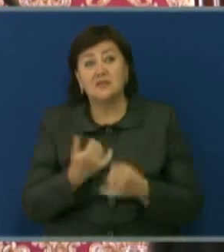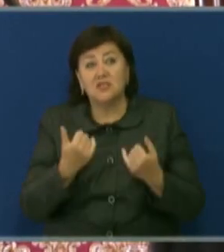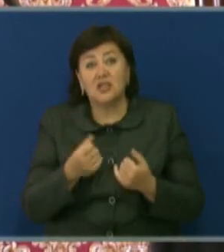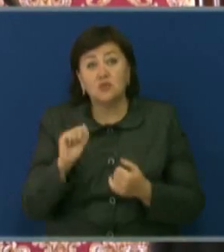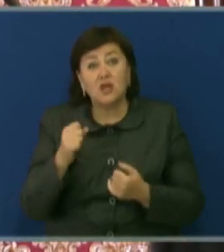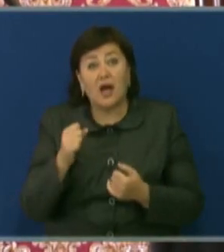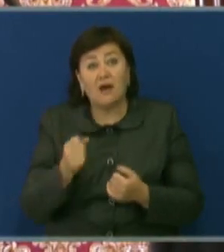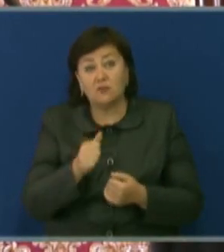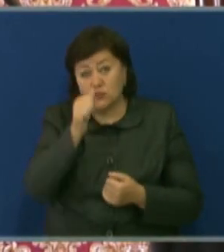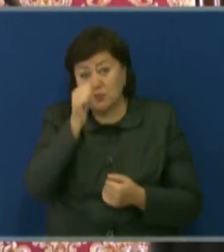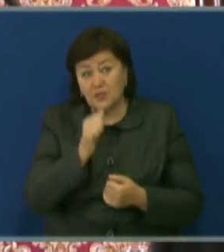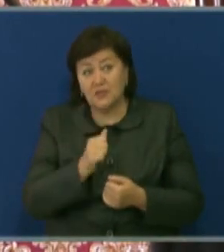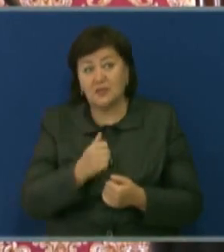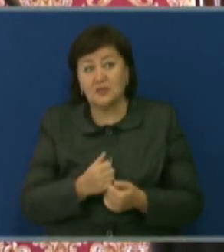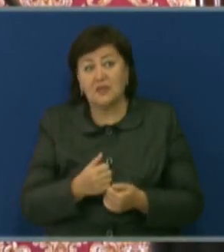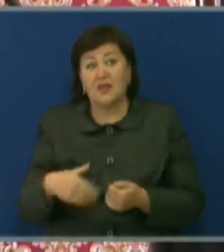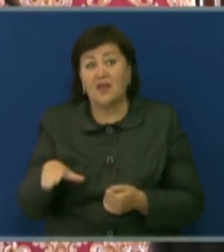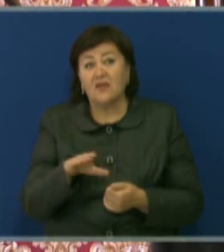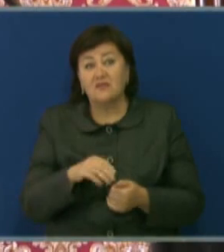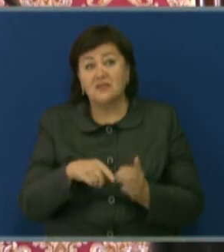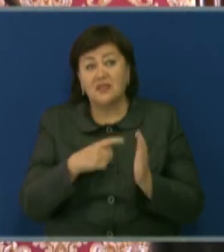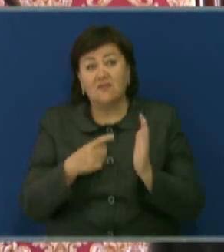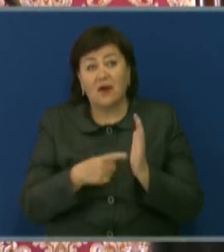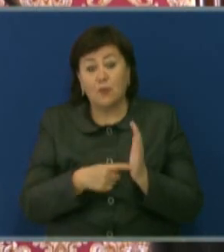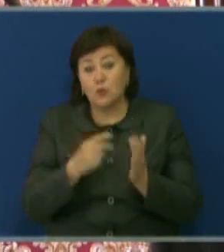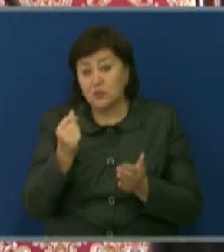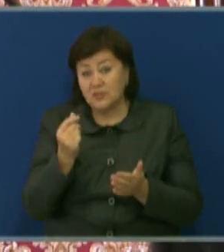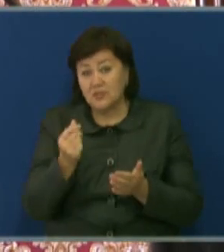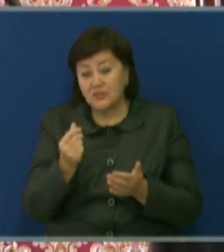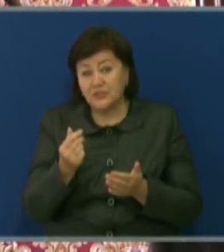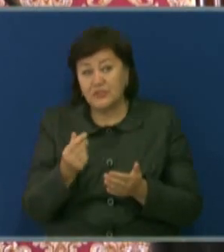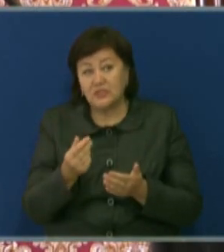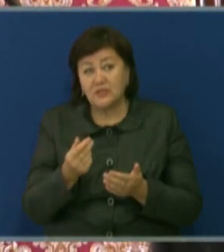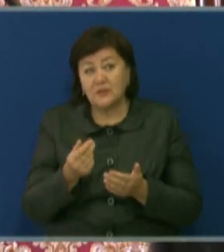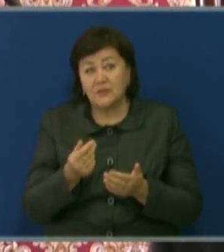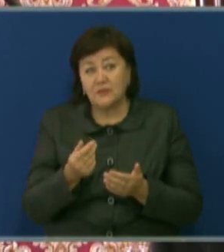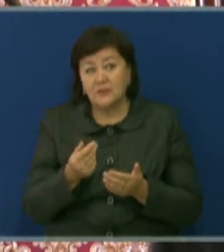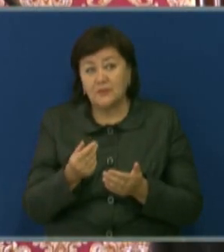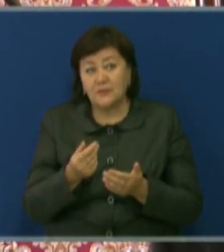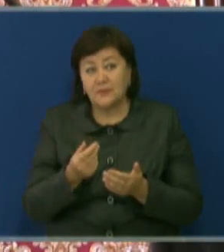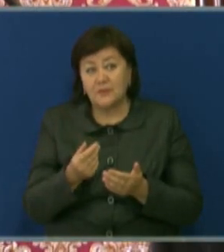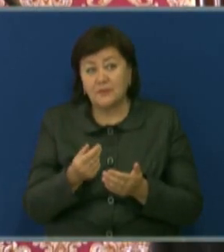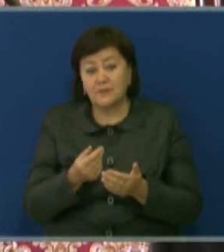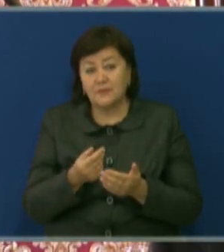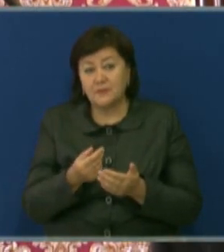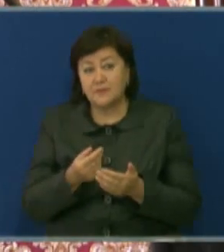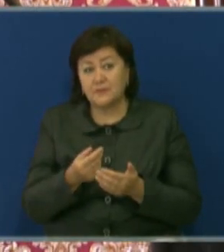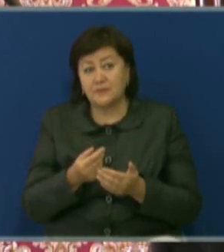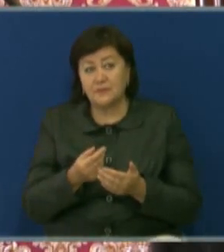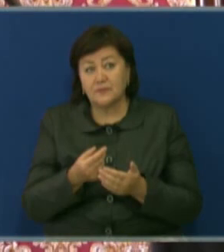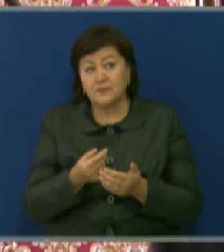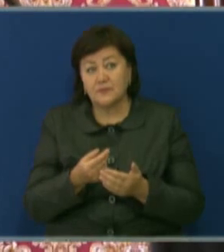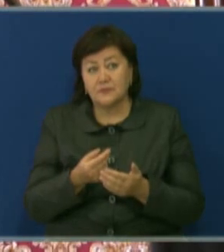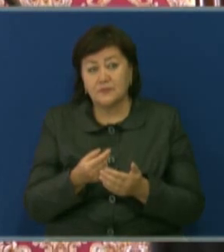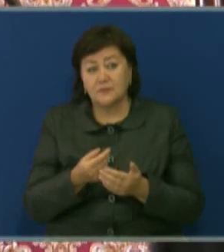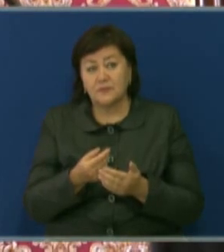нет? Ну, понимаем, но у нас сейчас все вопросы финансов. Вот финансов. Что, куда теперь уходят эти средства, которые у вас